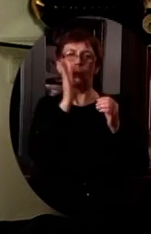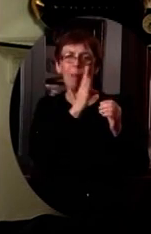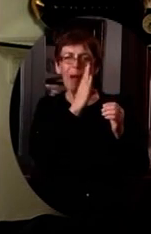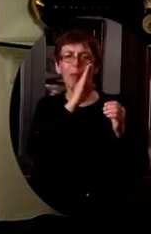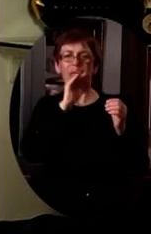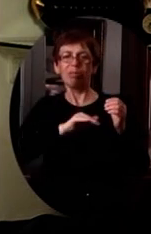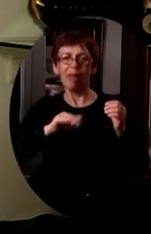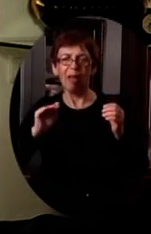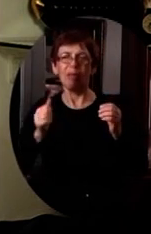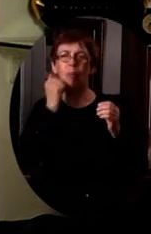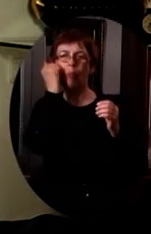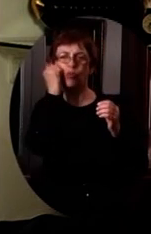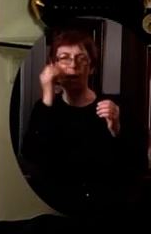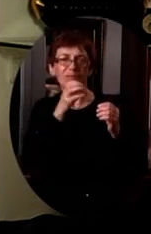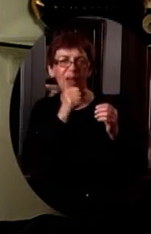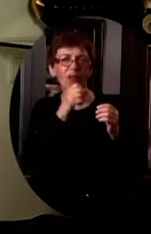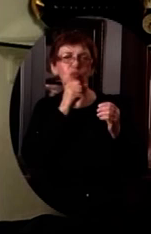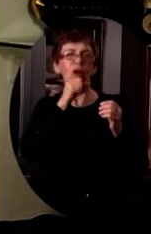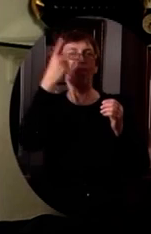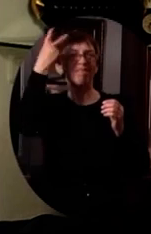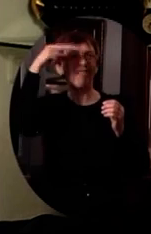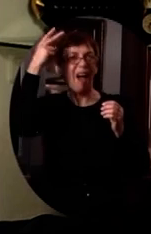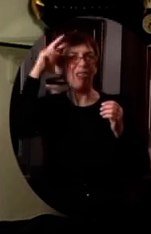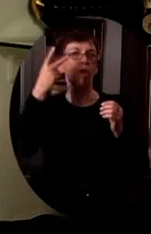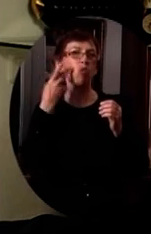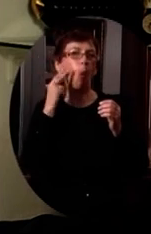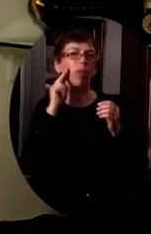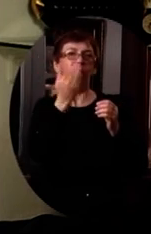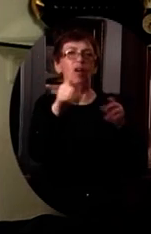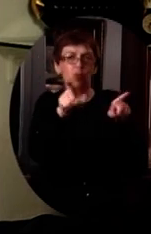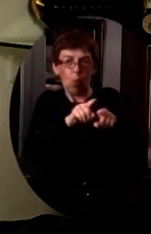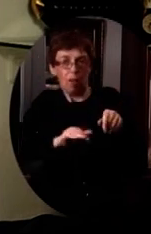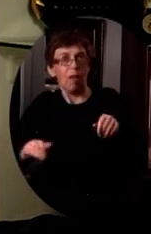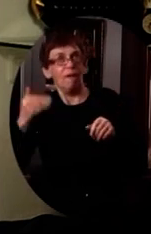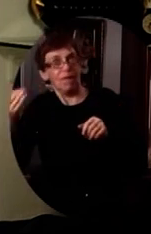סבא וסבתא, הדודים גם עם הילדים שלהם?